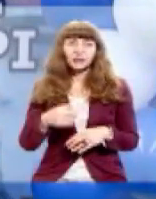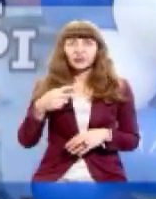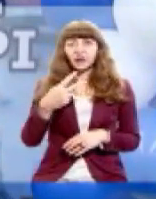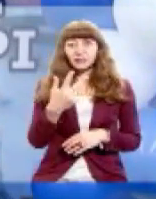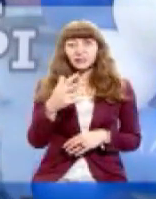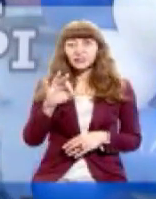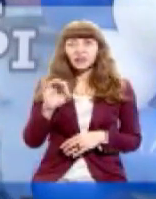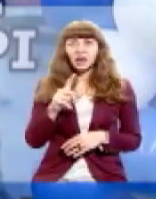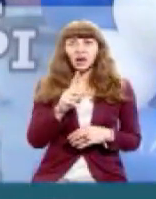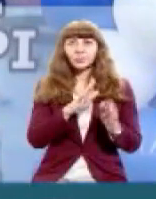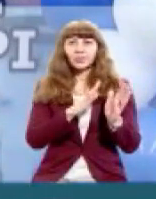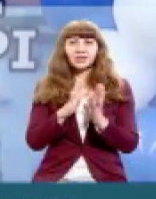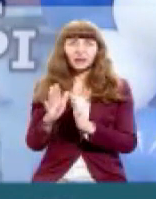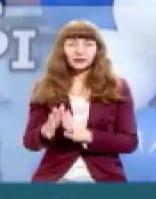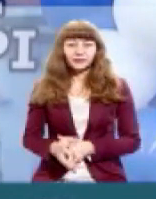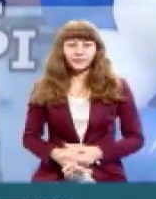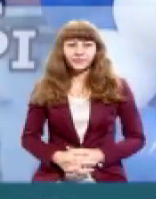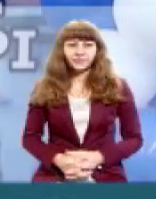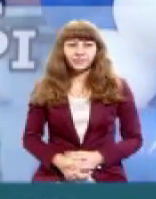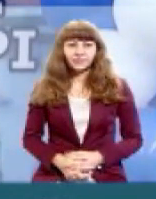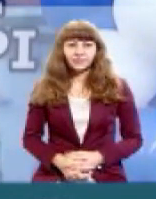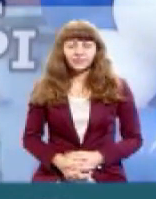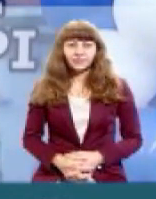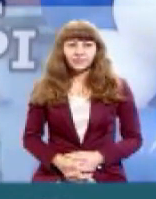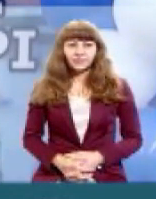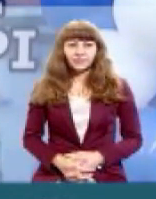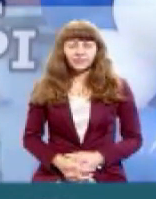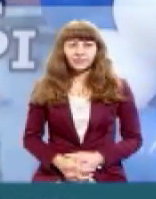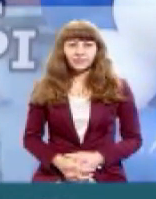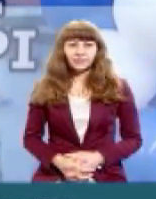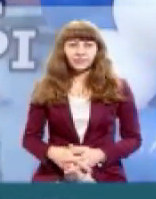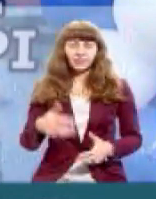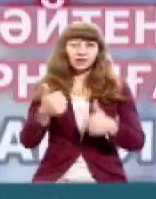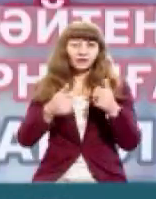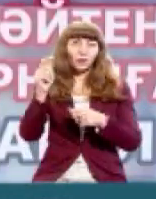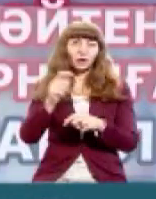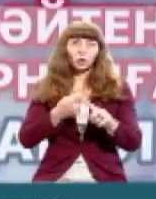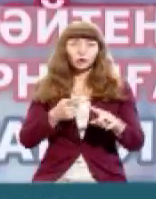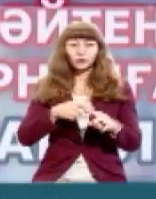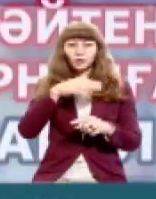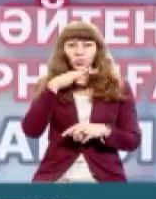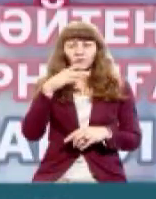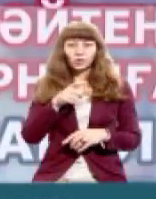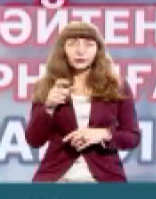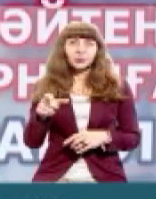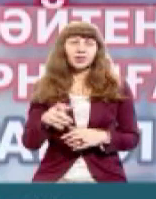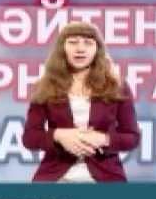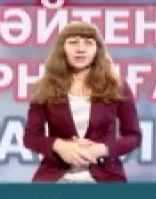Қазақстанның, Азия чемпиондары, олимпиада чемпиондары бәрі де жастар кезінде осы рингте бокс өскен. Осыдан шығатын